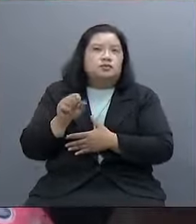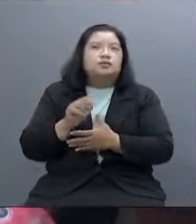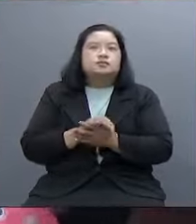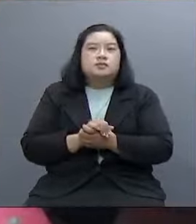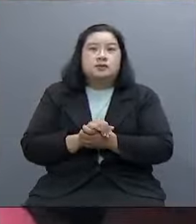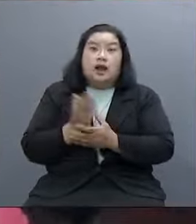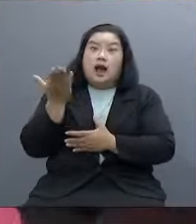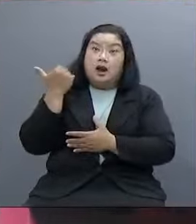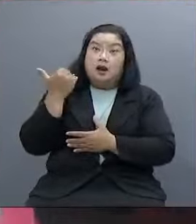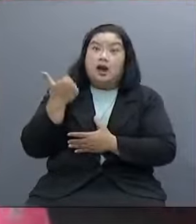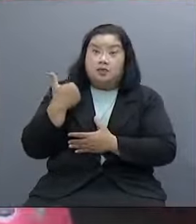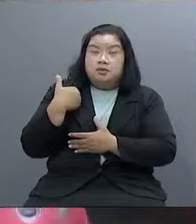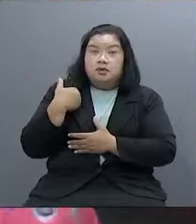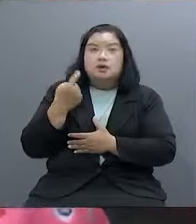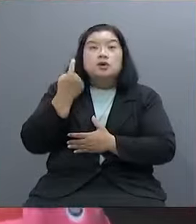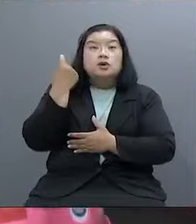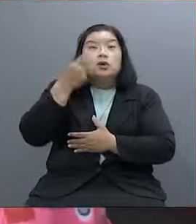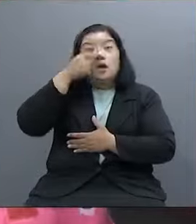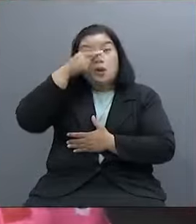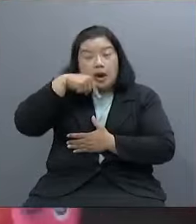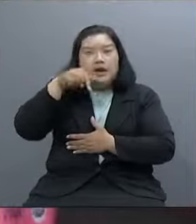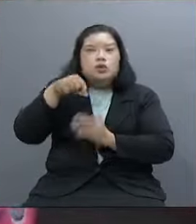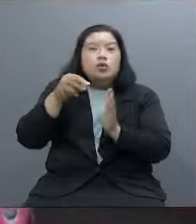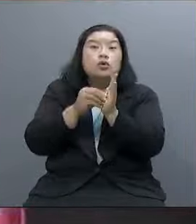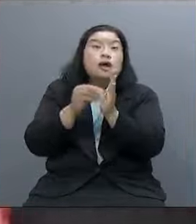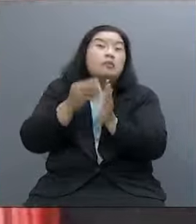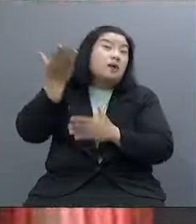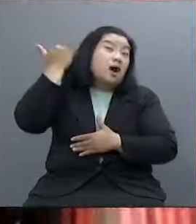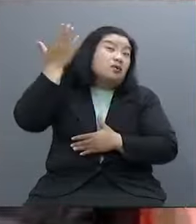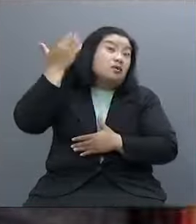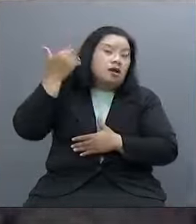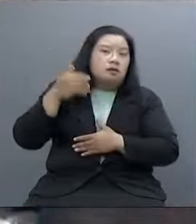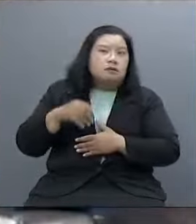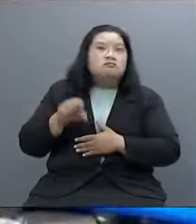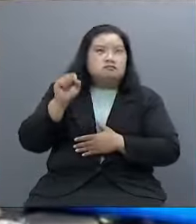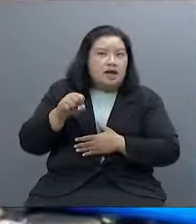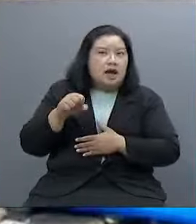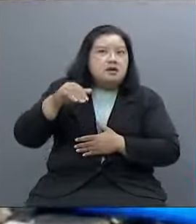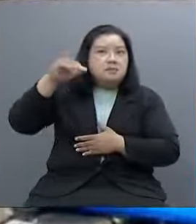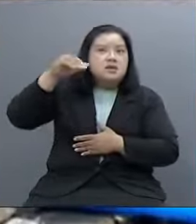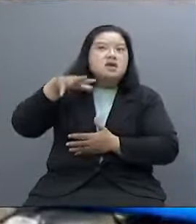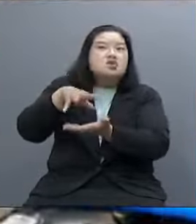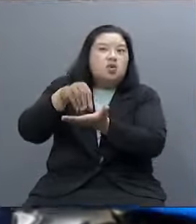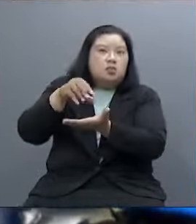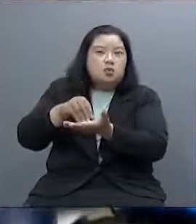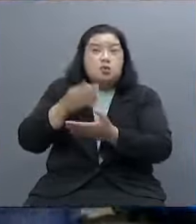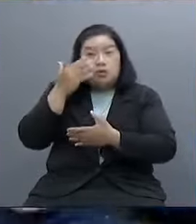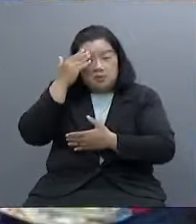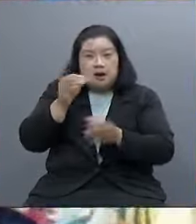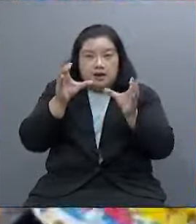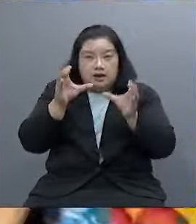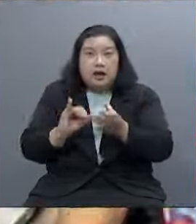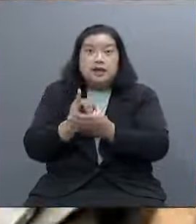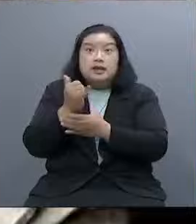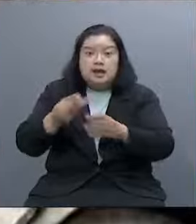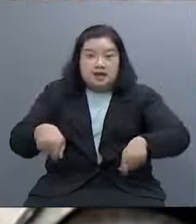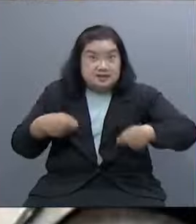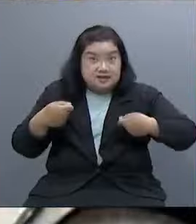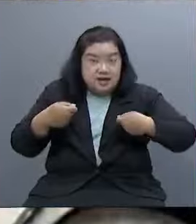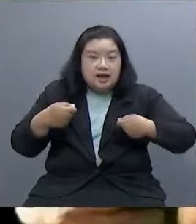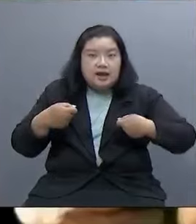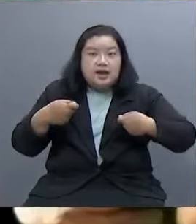ศกาลเที่ยวเมืองไทยสวนลุมไนท์บาซ่าคุณผู้ชมคุณชมพู่พัชราเขาเป็นผู้นำเทรนนะ ใช่ สบายมากางเกงยีนมี สบายสีอะไร สบ